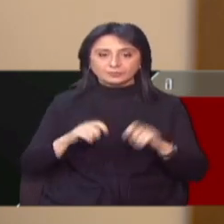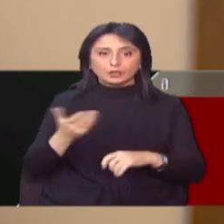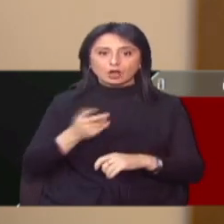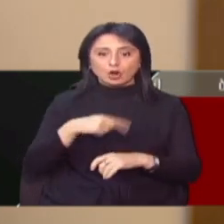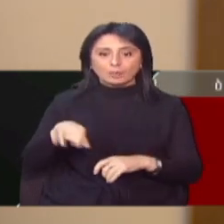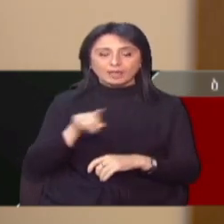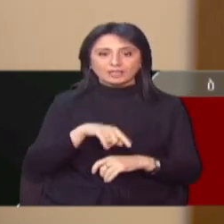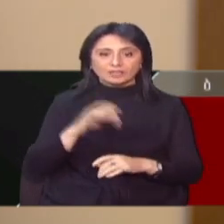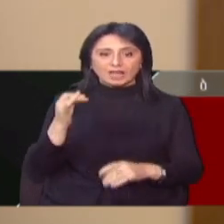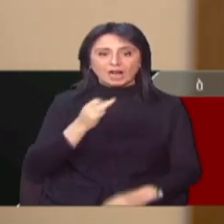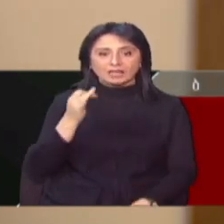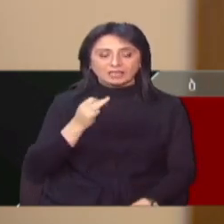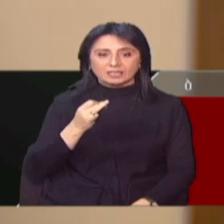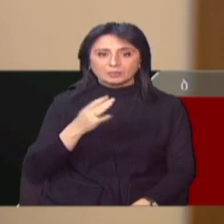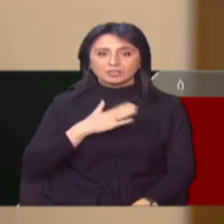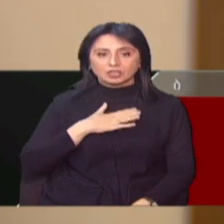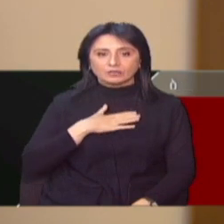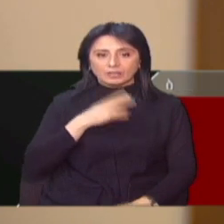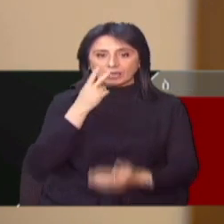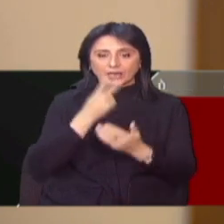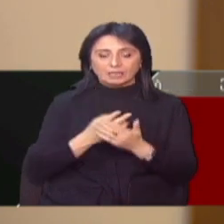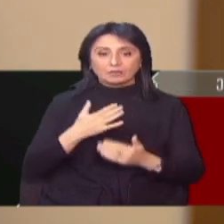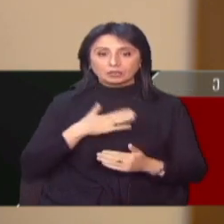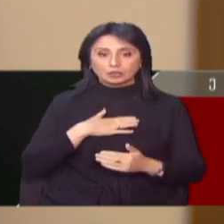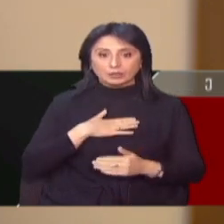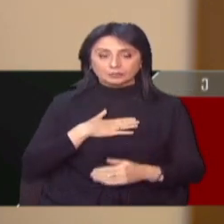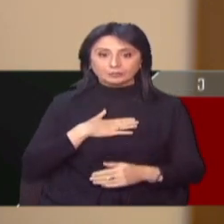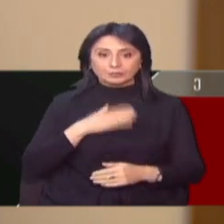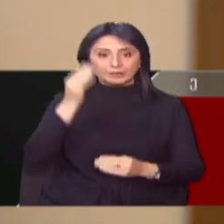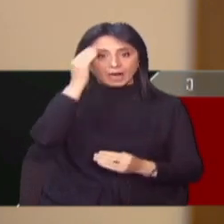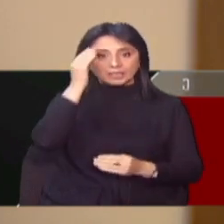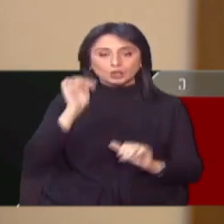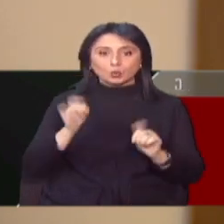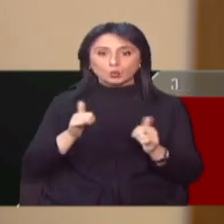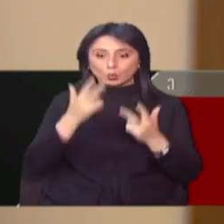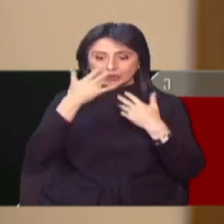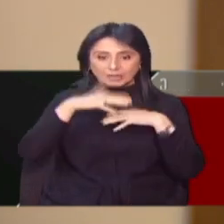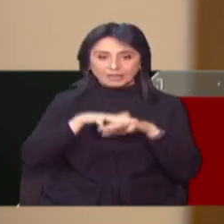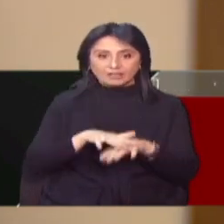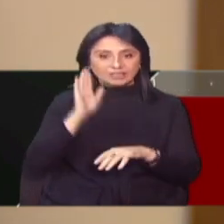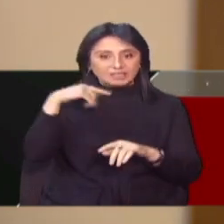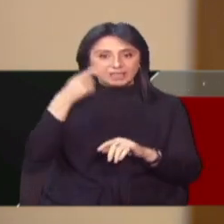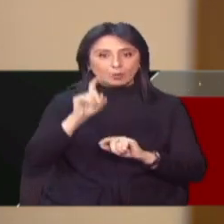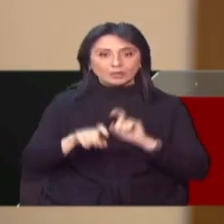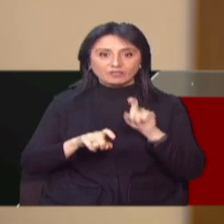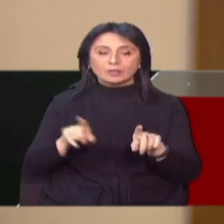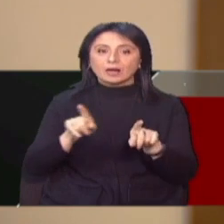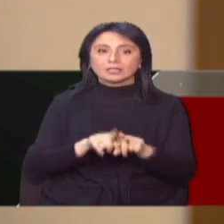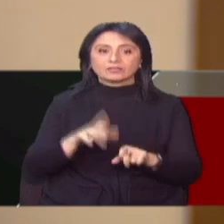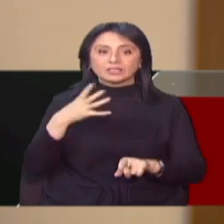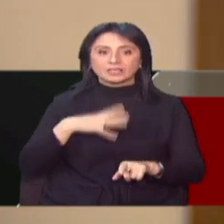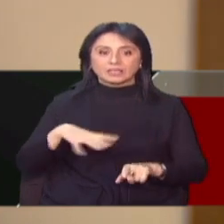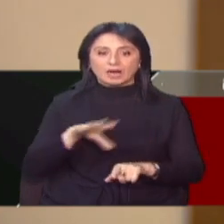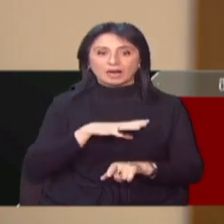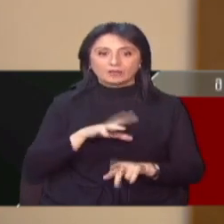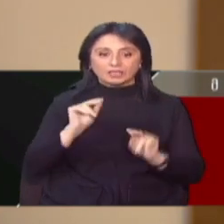რომელთაც აინტერესებს ესებდათ ჩვენი ხედვა, ჩვენი აზრი როგორც ინტეგრაციის სამომავლო ნაბიჯებზე, ასევე